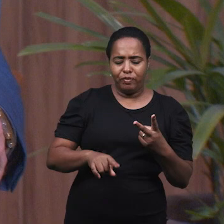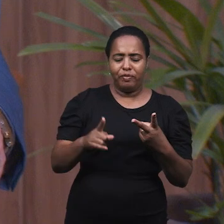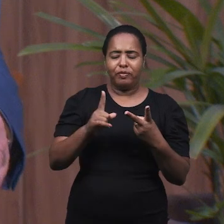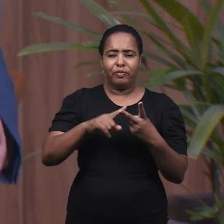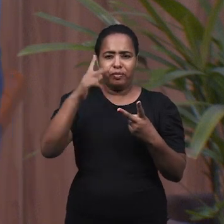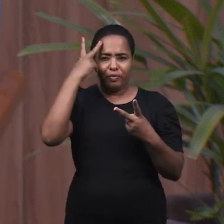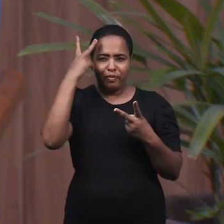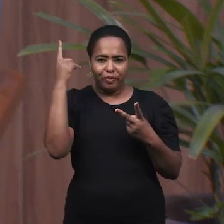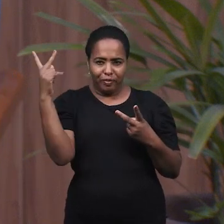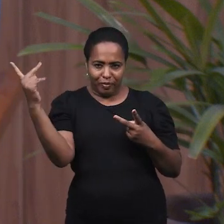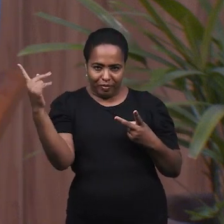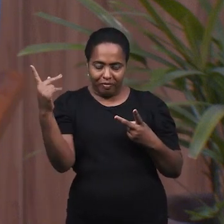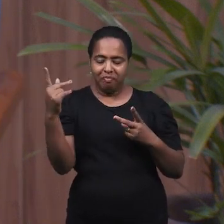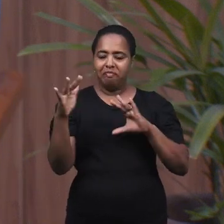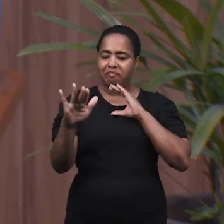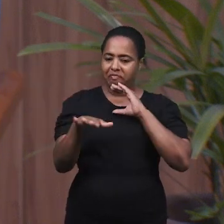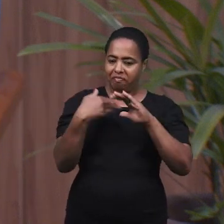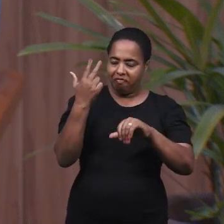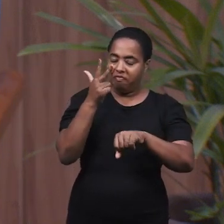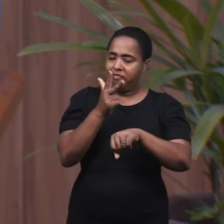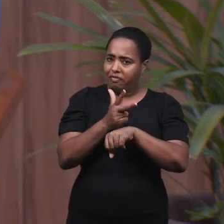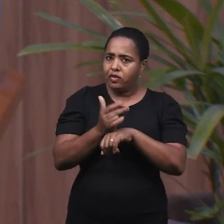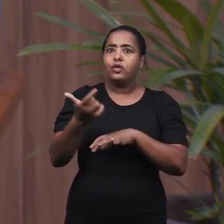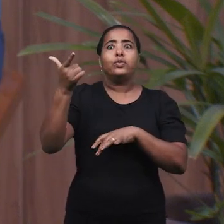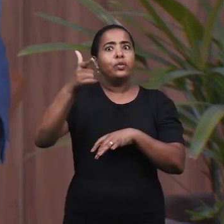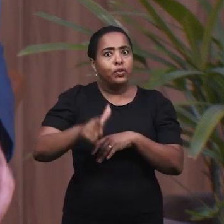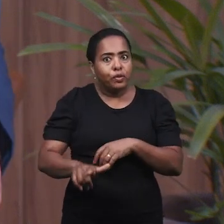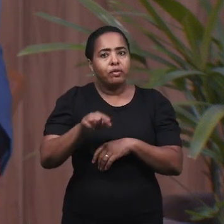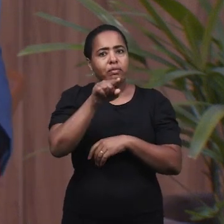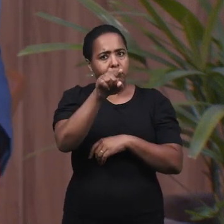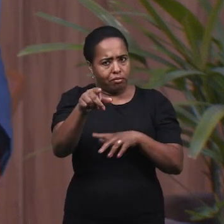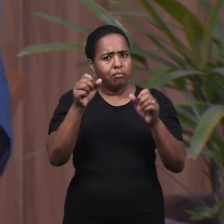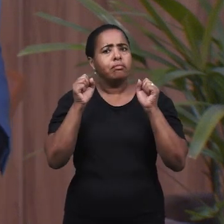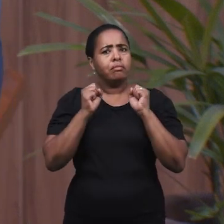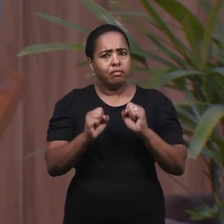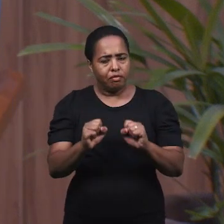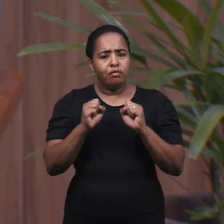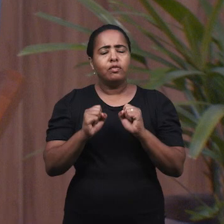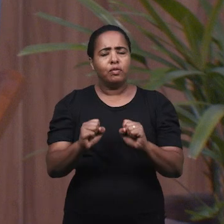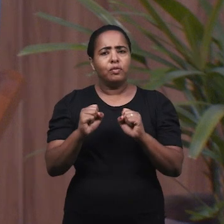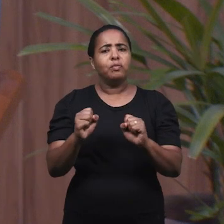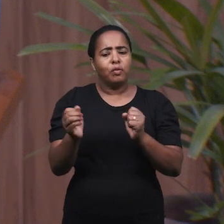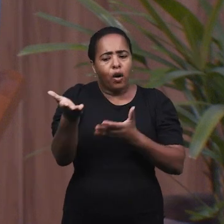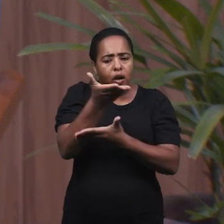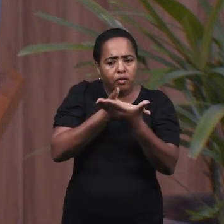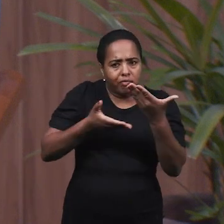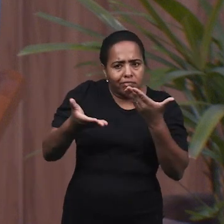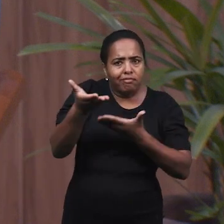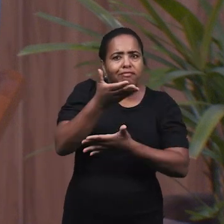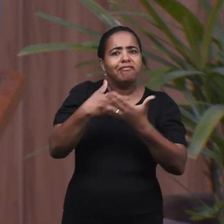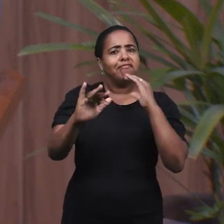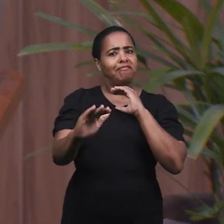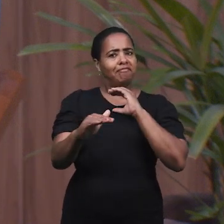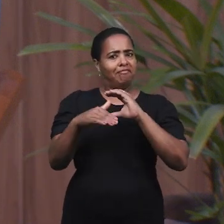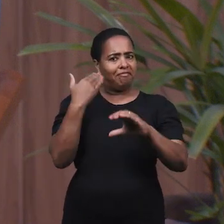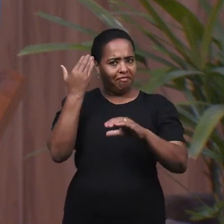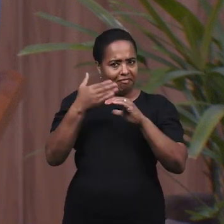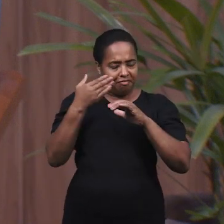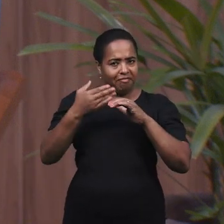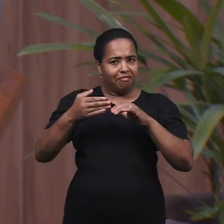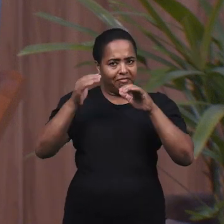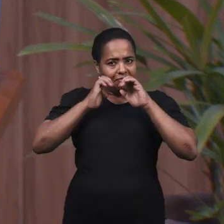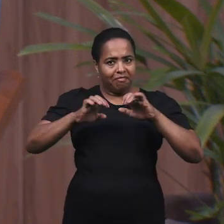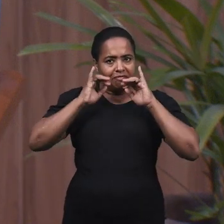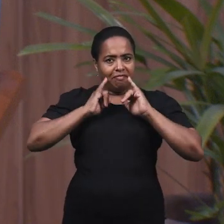l'envoi des vidéos. Et je veux reprendre, vous aussi, vous pouvez participer. Vous pouvez participer de la formation en annonçant l'évangile